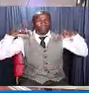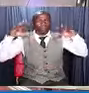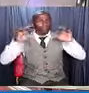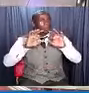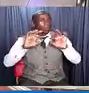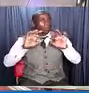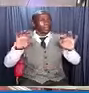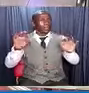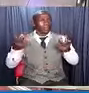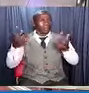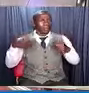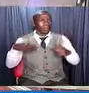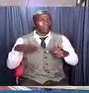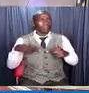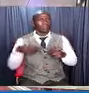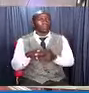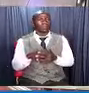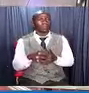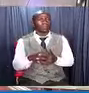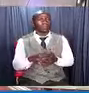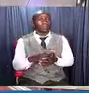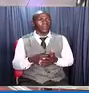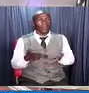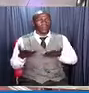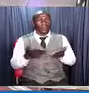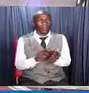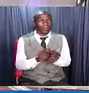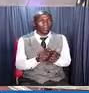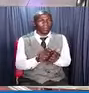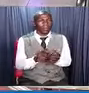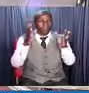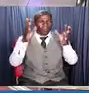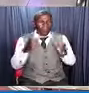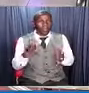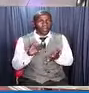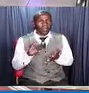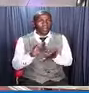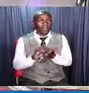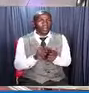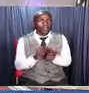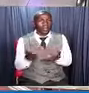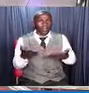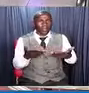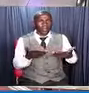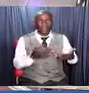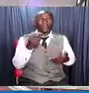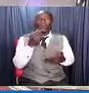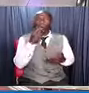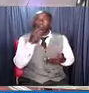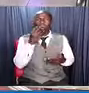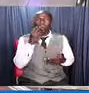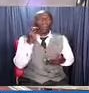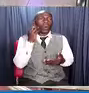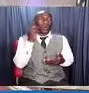making the rains not to come. Ukiuza gunia la mahindi. When you sell a bag of maize. Hiyo pesa badala ya ngaa kuletea mama chakula mnaenda nazo huko